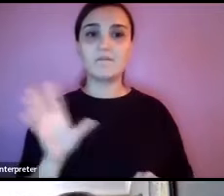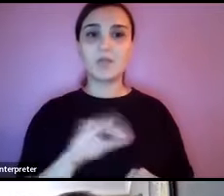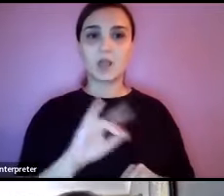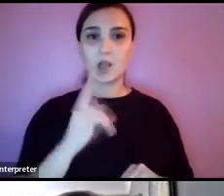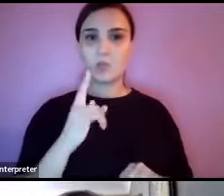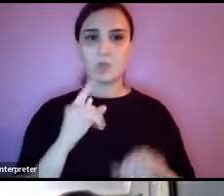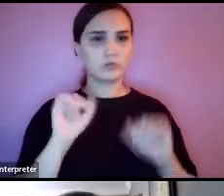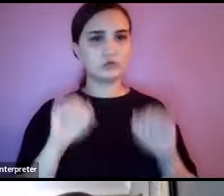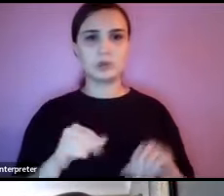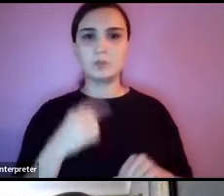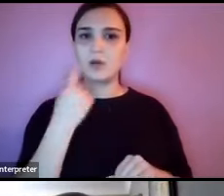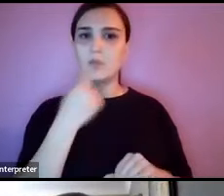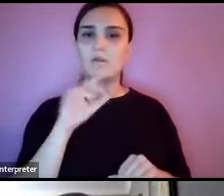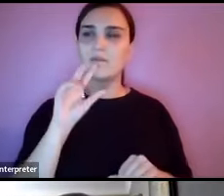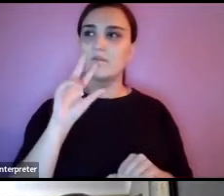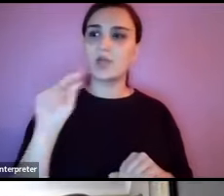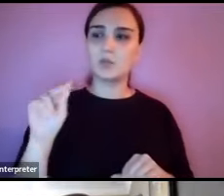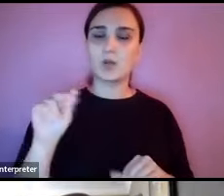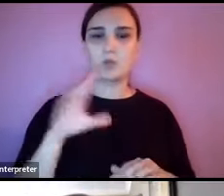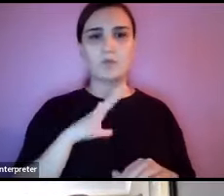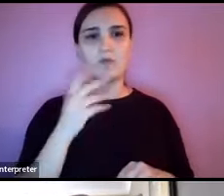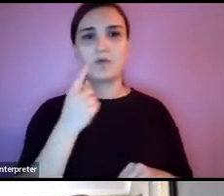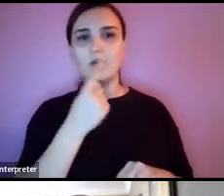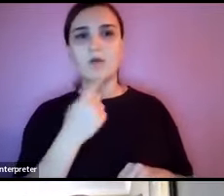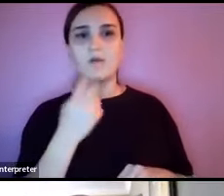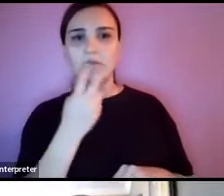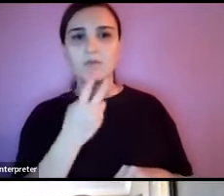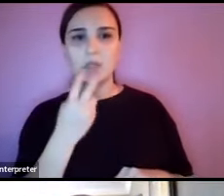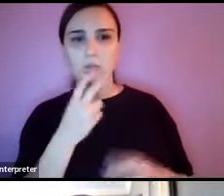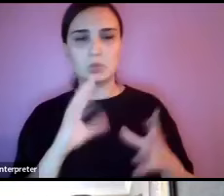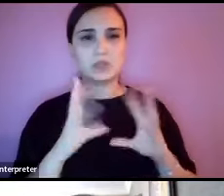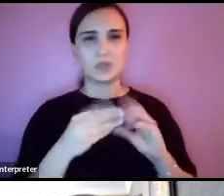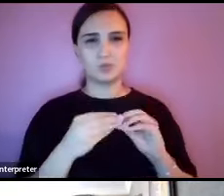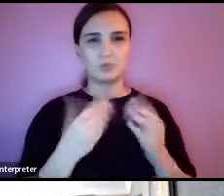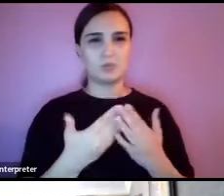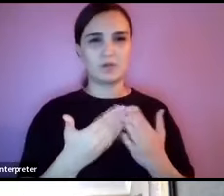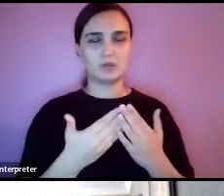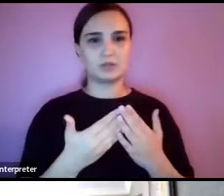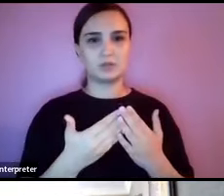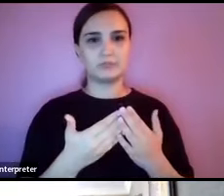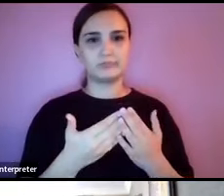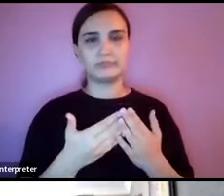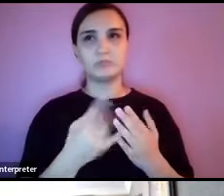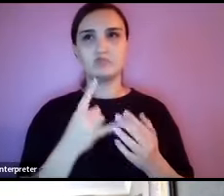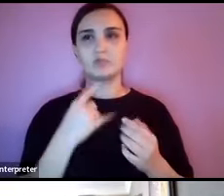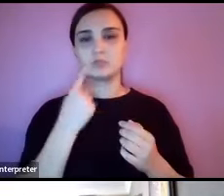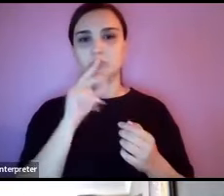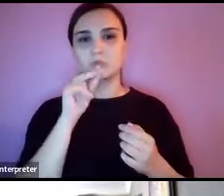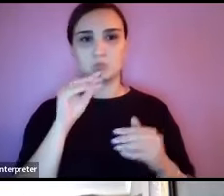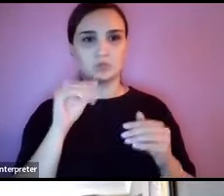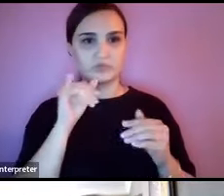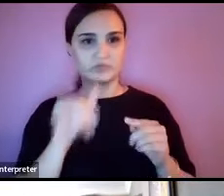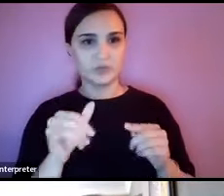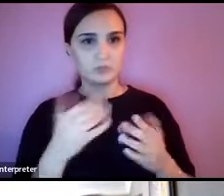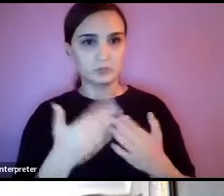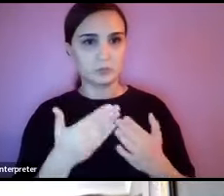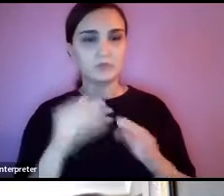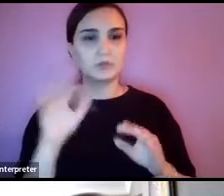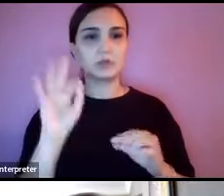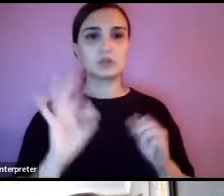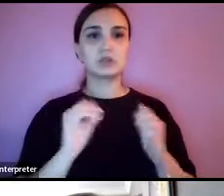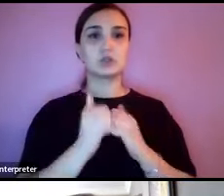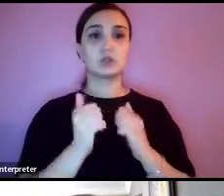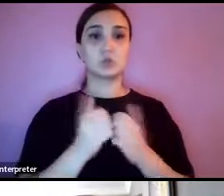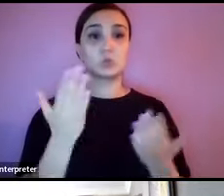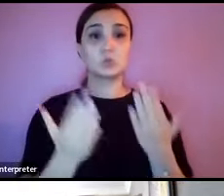შეიძლება ვერბალურად, ბავშვების ნაწილი ვერბალურად საერთოდ ანუ არ მეტყოლებდეს და ხშირ შემთხვევაში